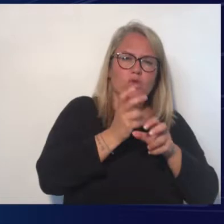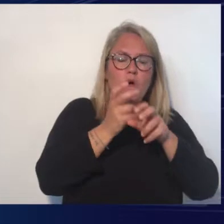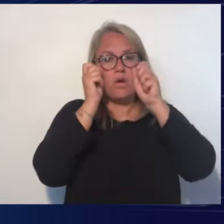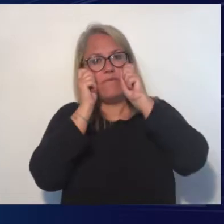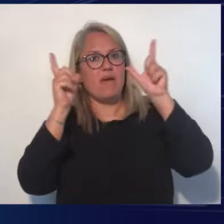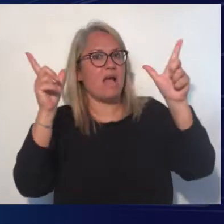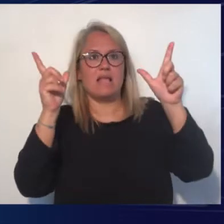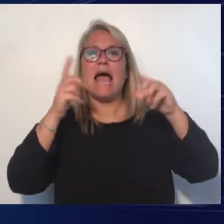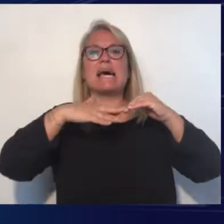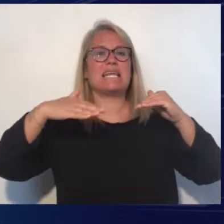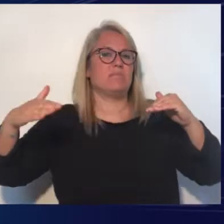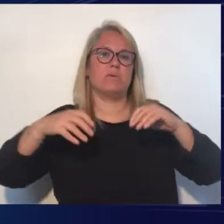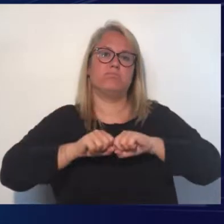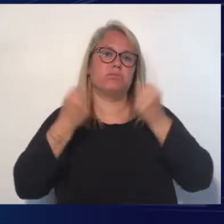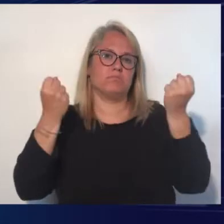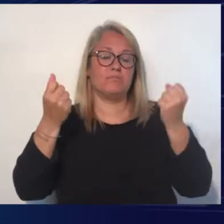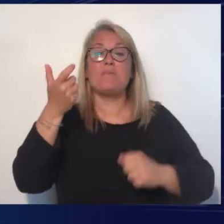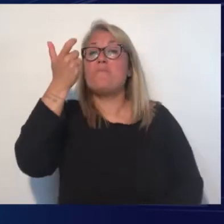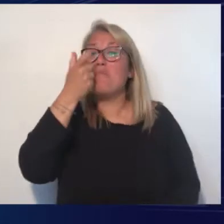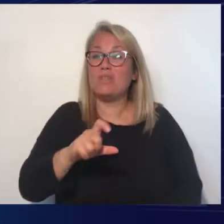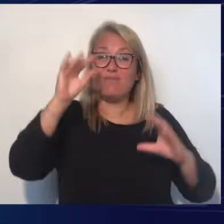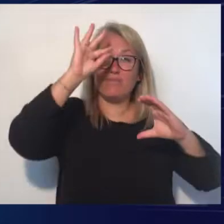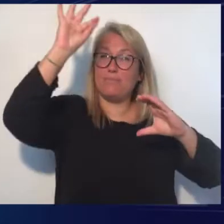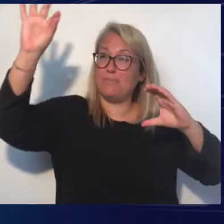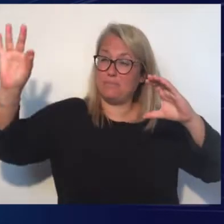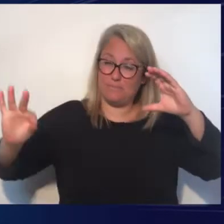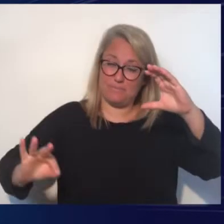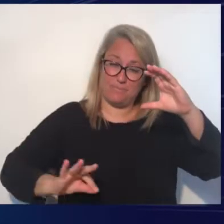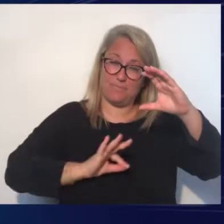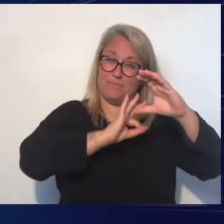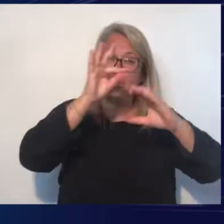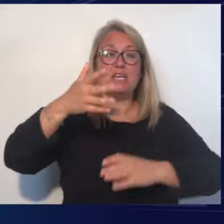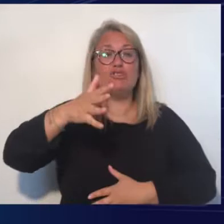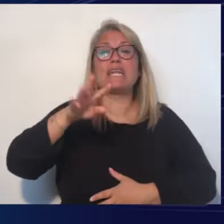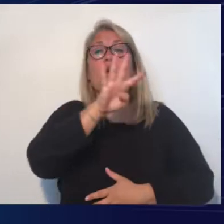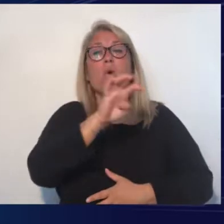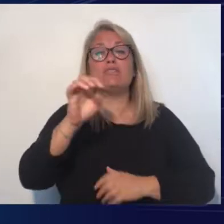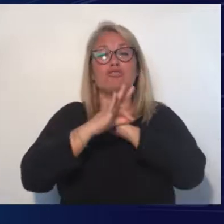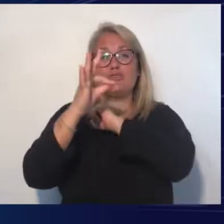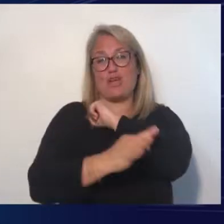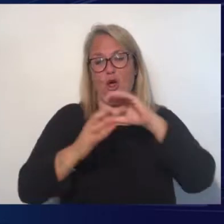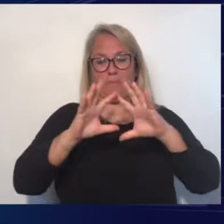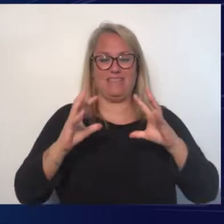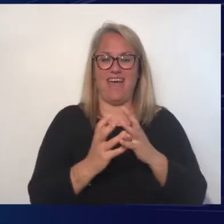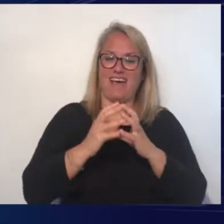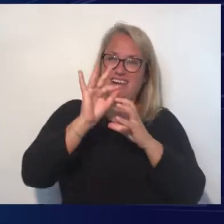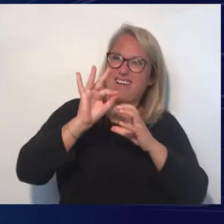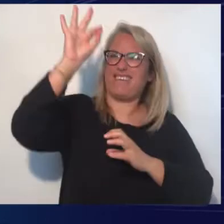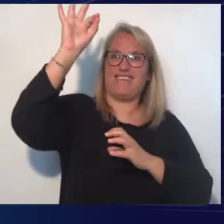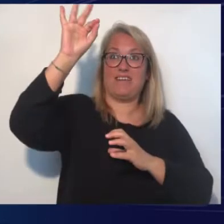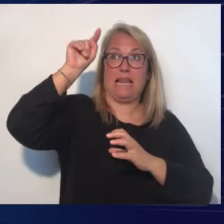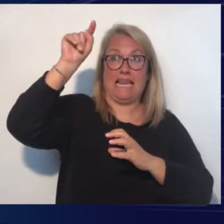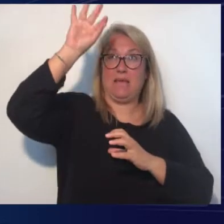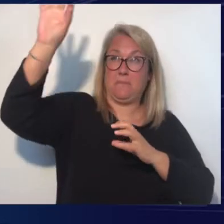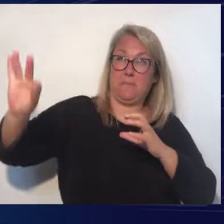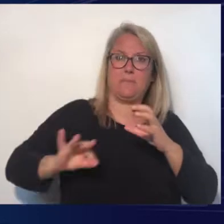è compromesso, perché considerate che gli astronauti della stazione spaziale viaggiano a circa 400 km sopra la nostra testa a una